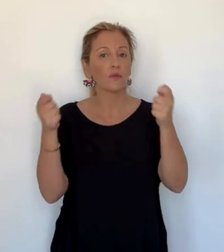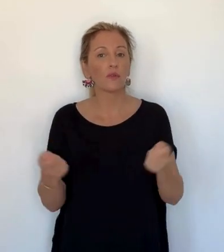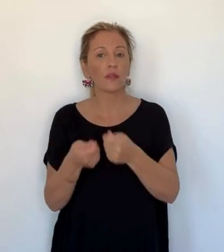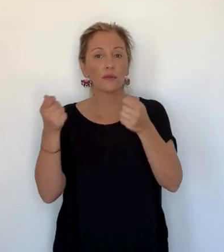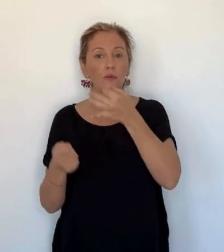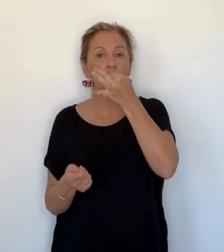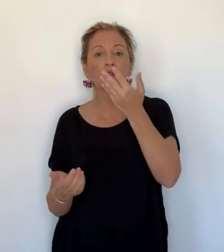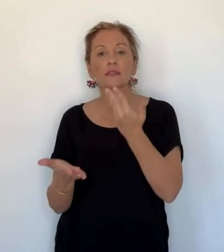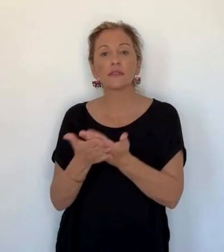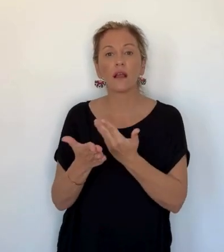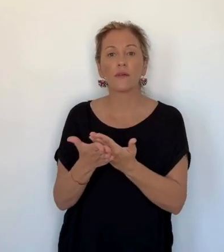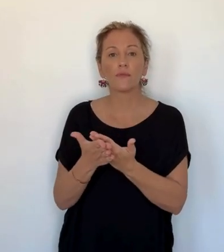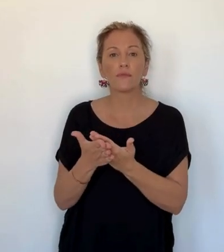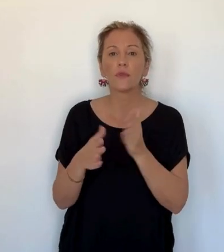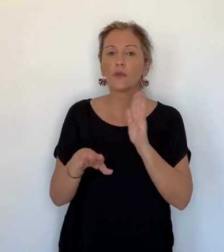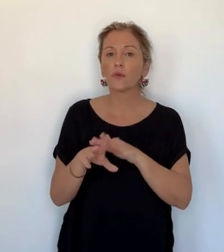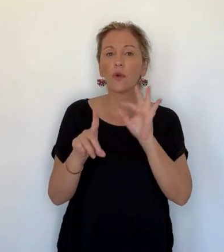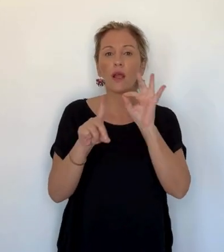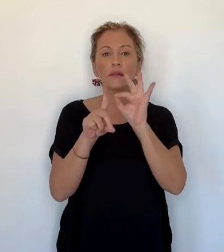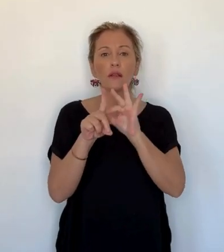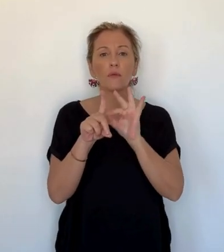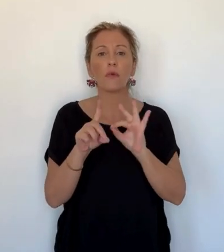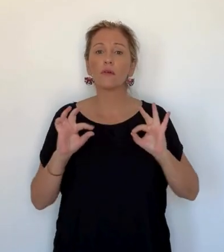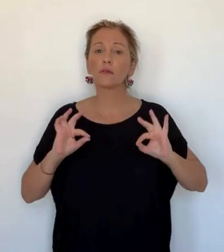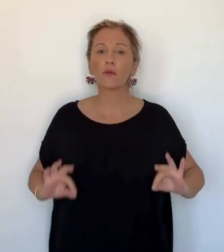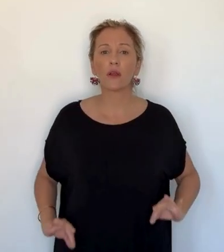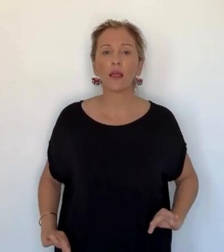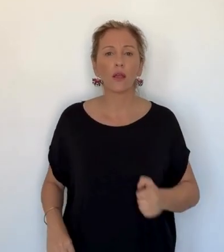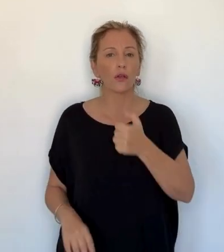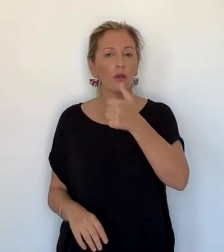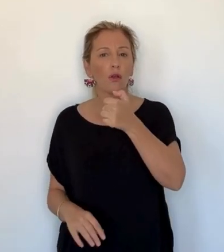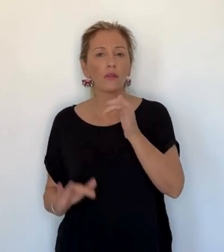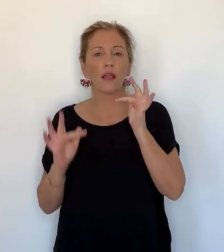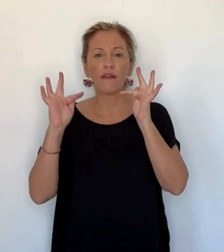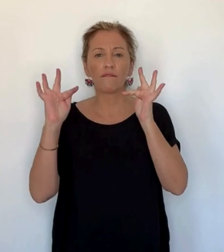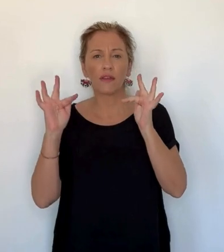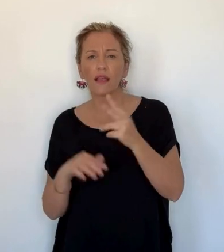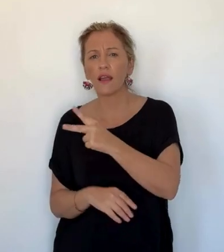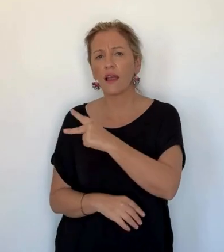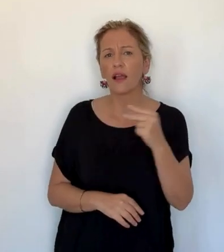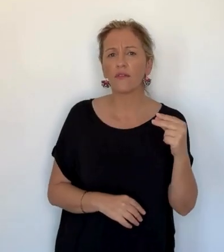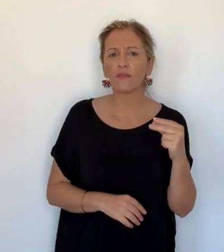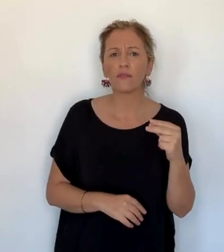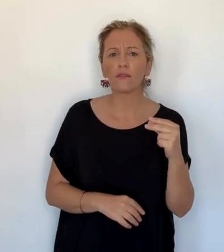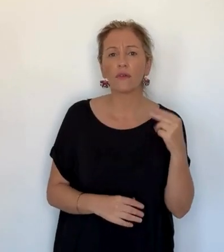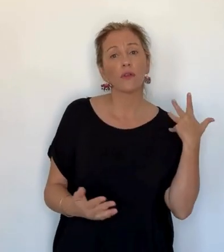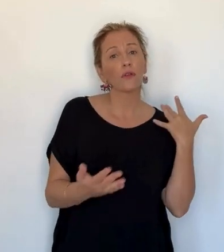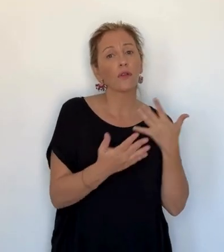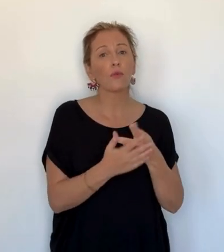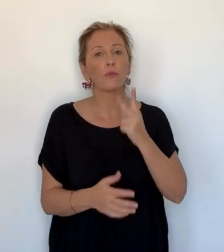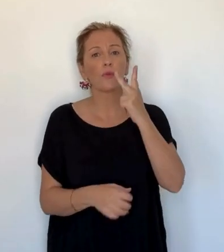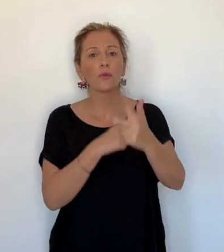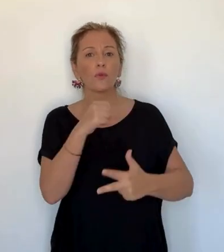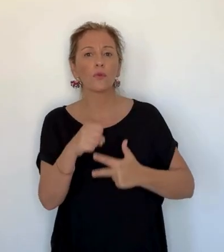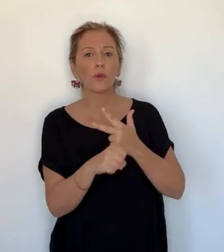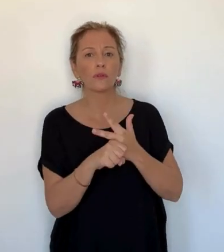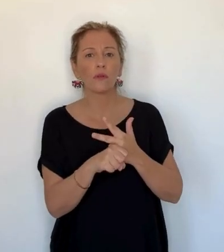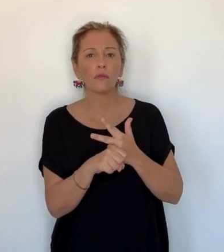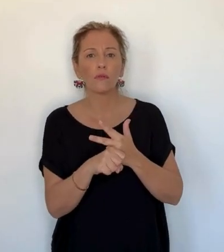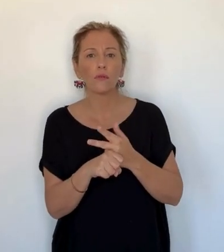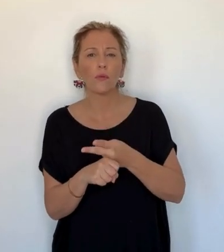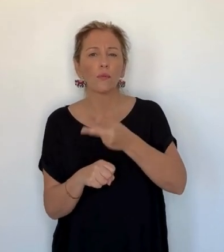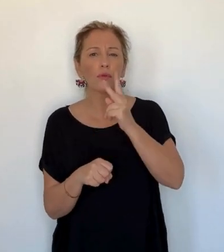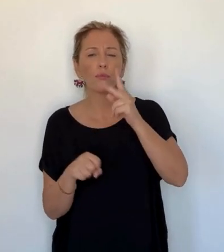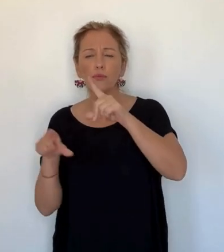à ce phénomène et la problématique est prise très au sérieux. Depuis plus de 3 ans, les dispositifs se multiplient. Un séminaire sur ce sujet